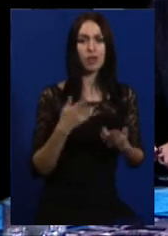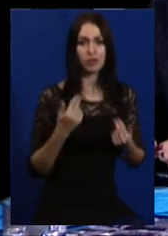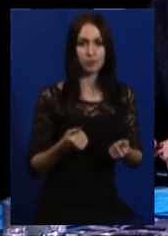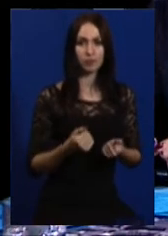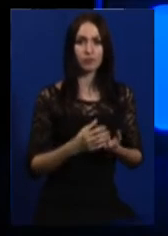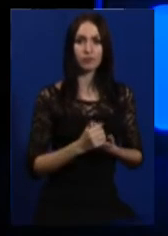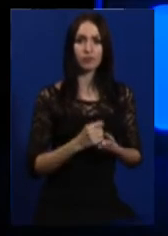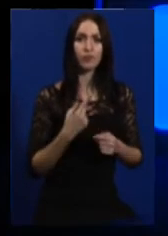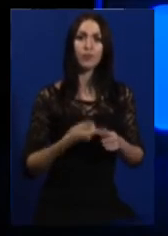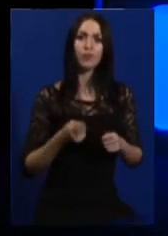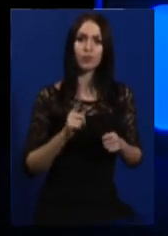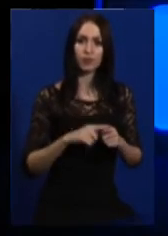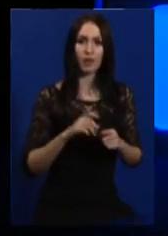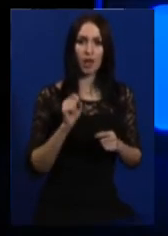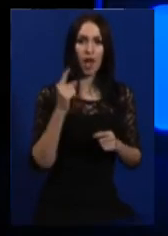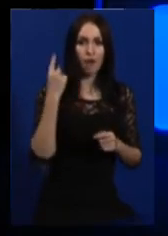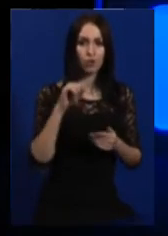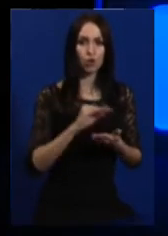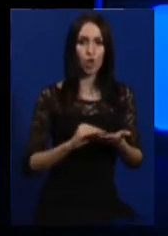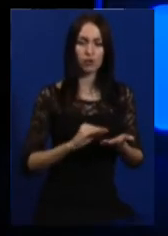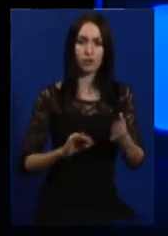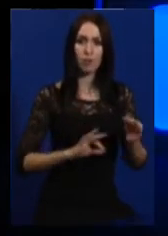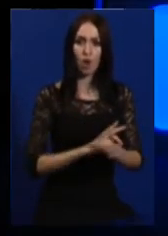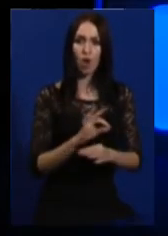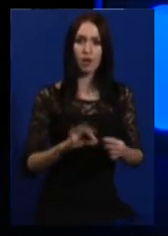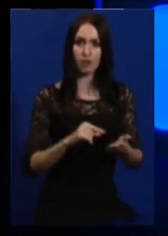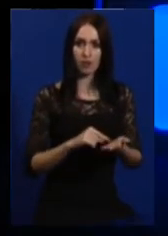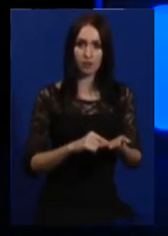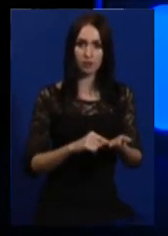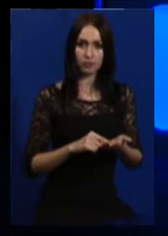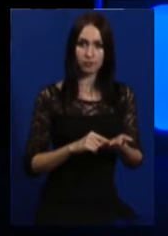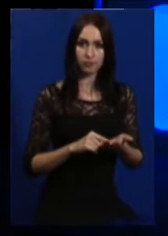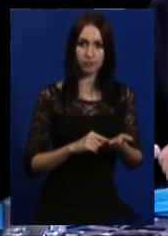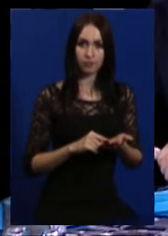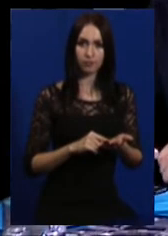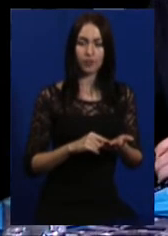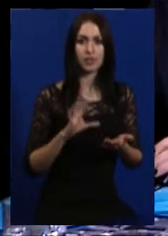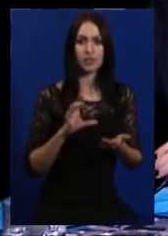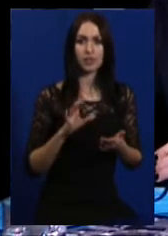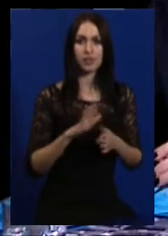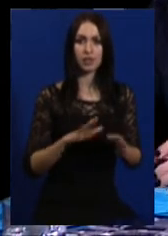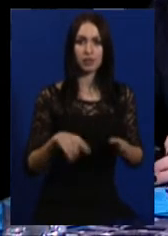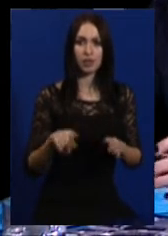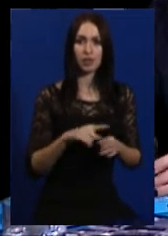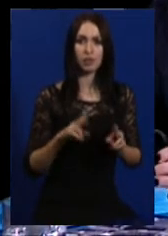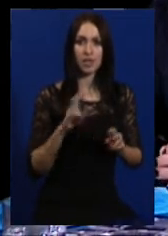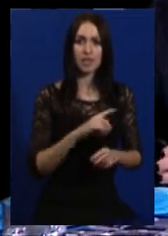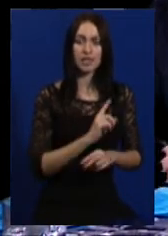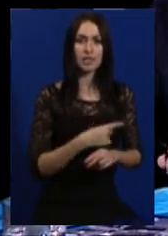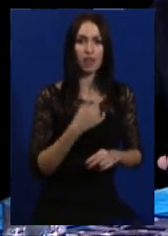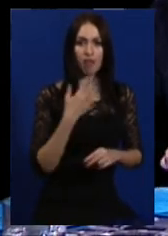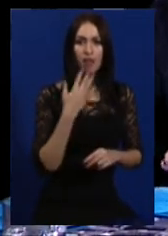это автор проекта вот с есть проект с ребятами сила нации